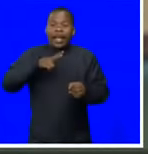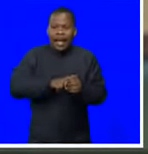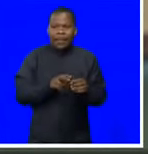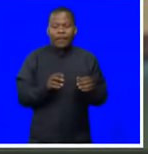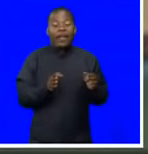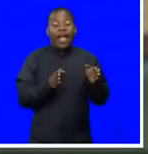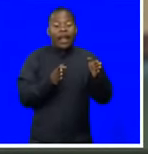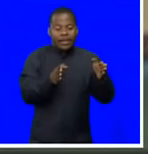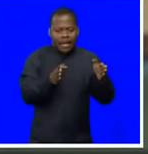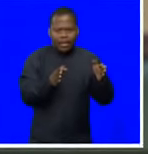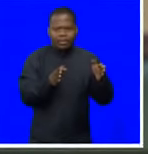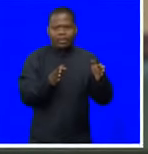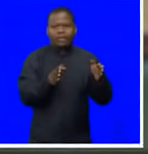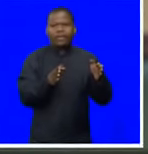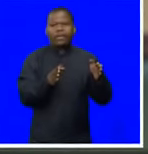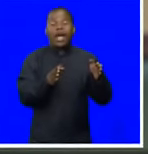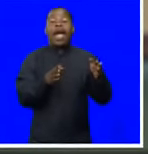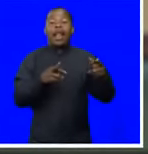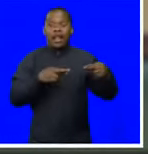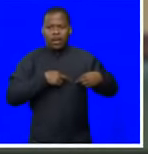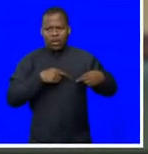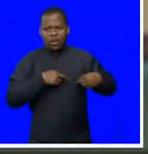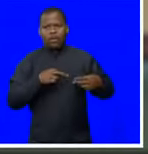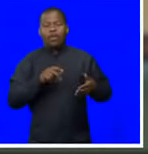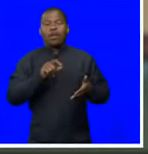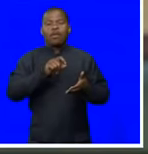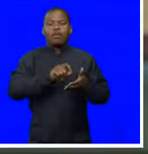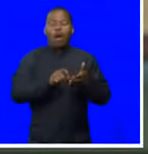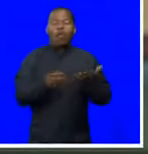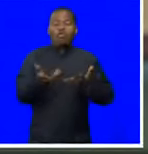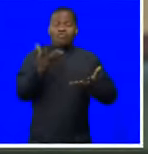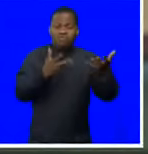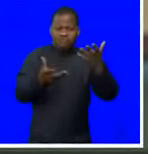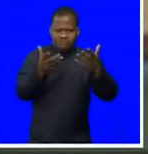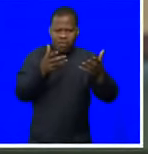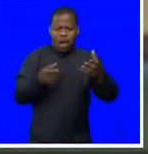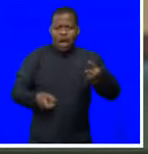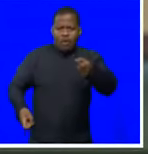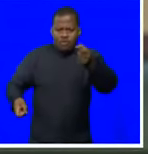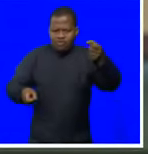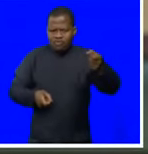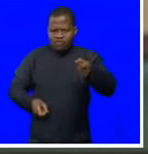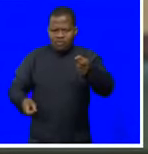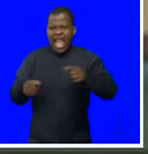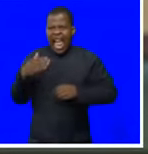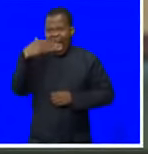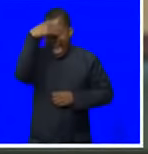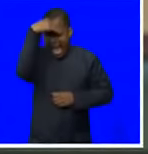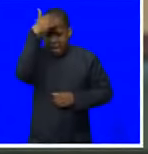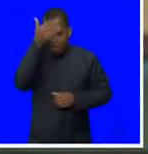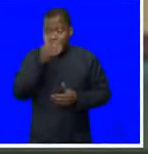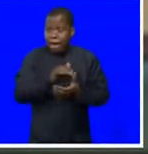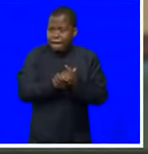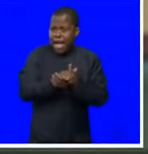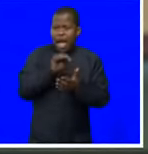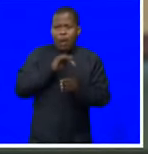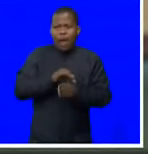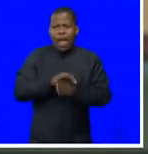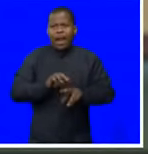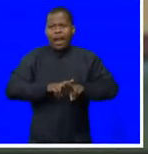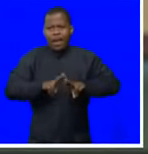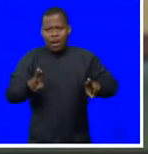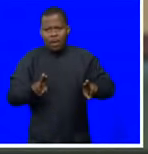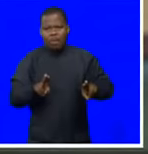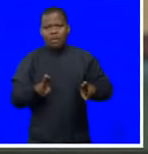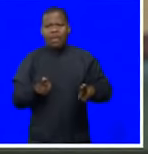lebambiseke kahle ku government through your ministry ku kwakunekulika kwetinto nema